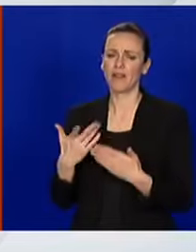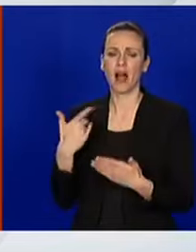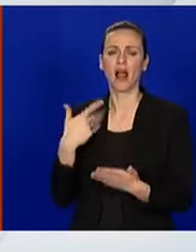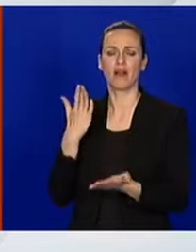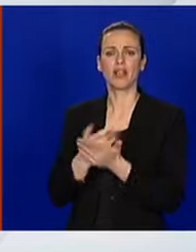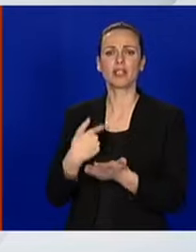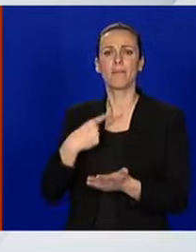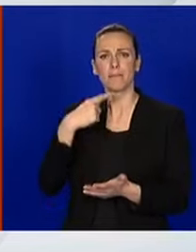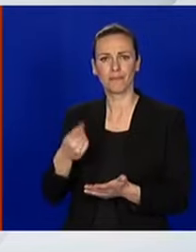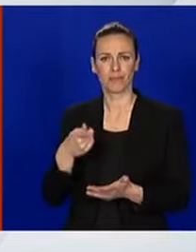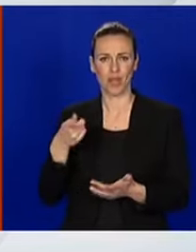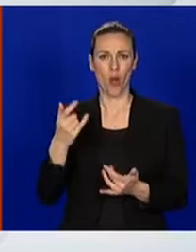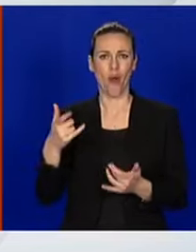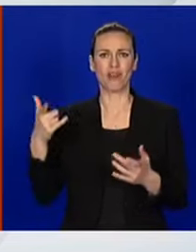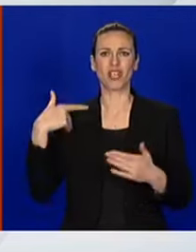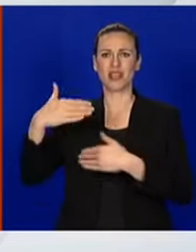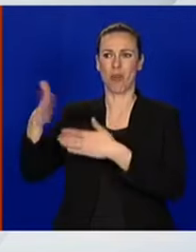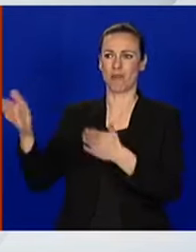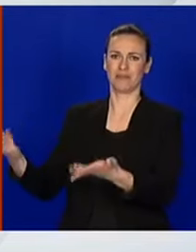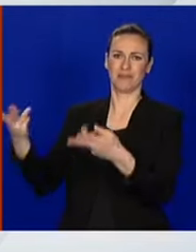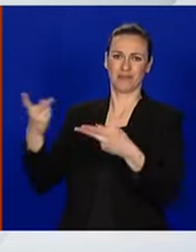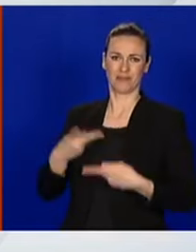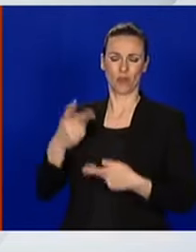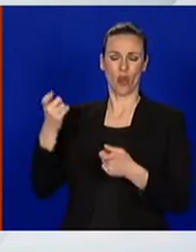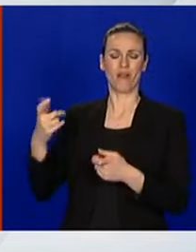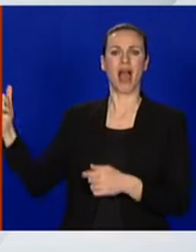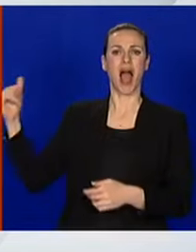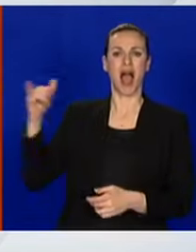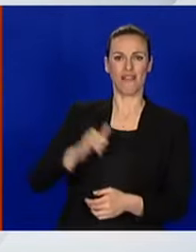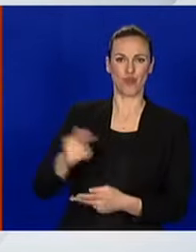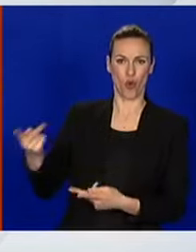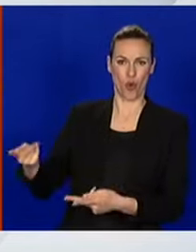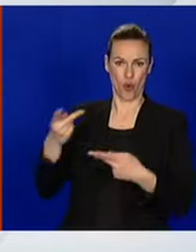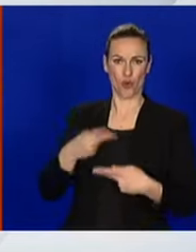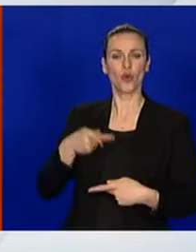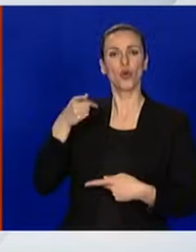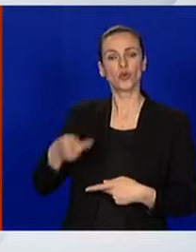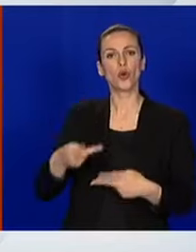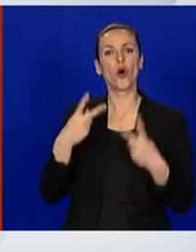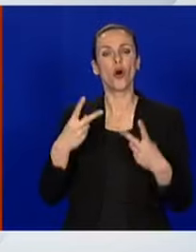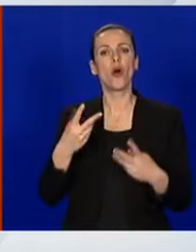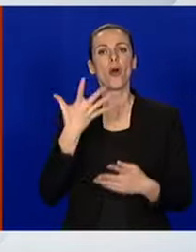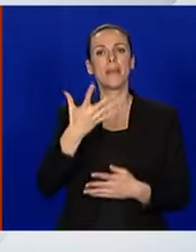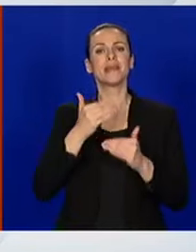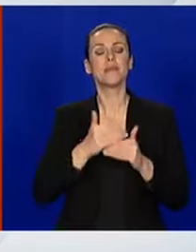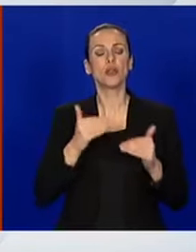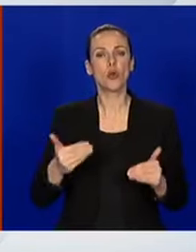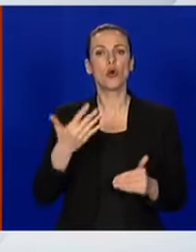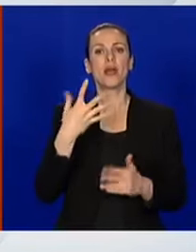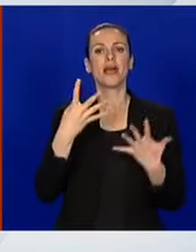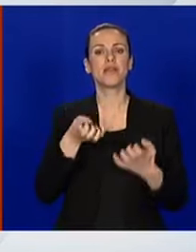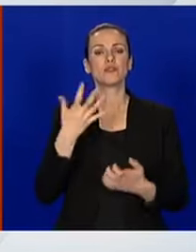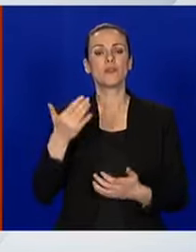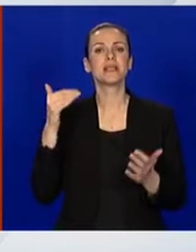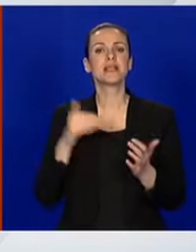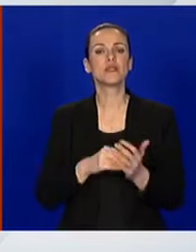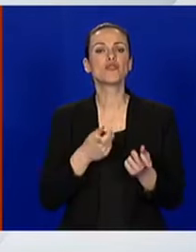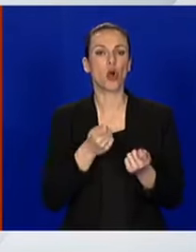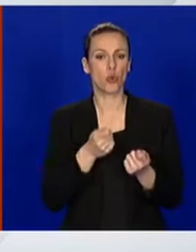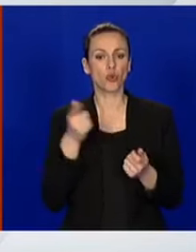je ovaj kontingent, odnosno transport avionom u iznosu od 5 milijuna 950 tisuća kuna,